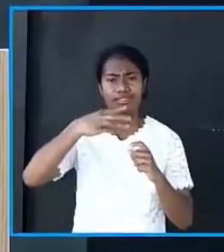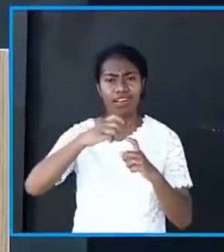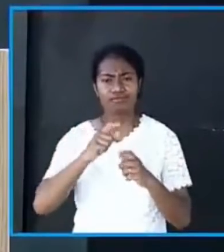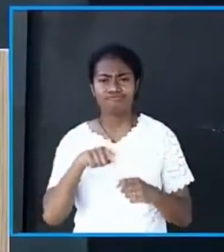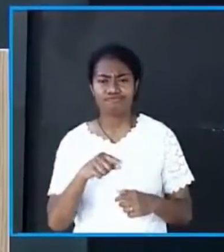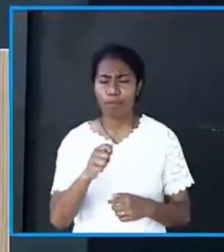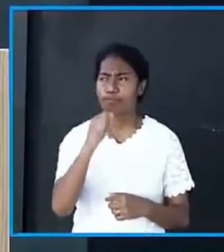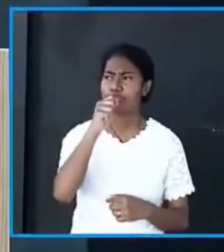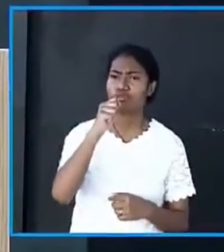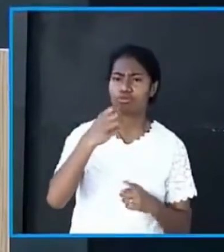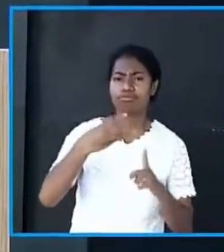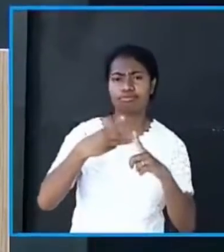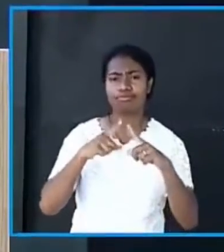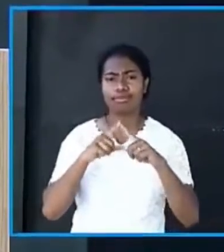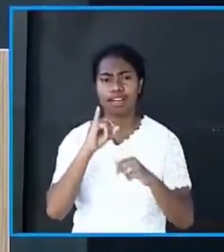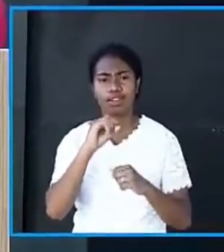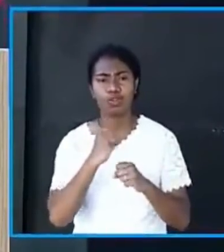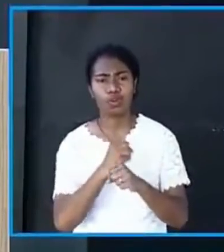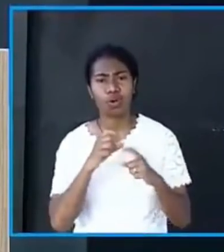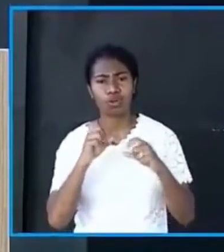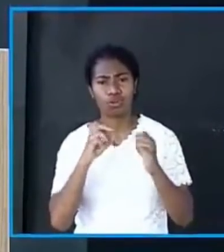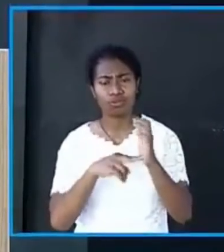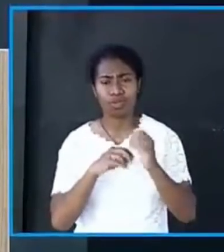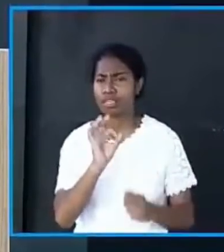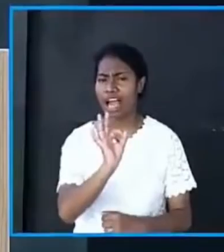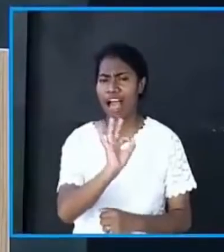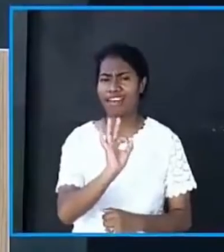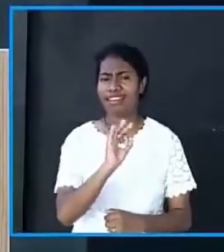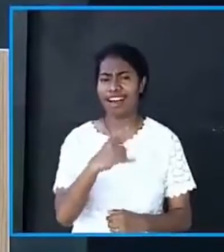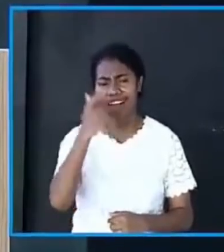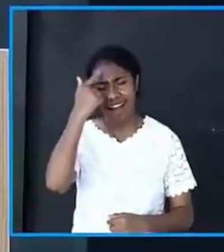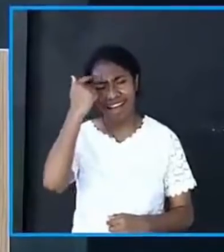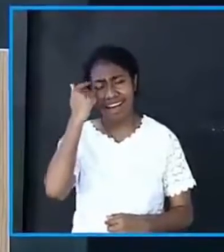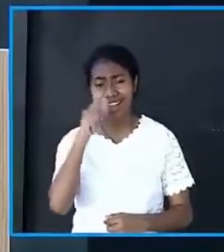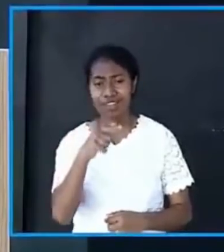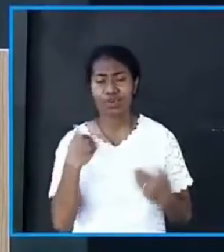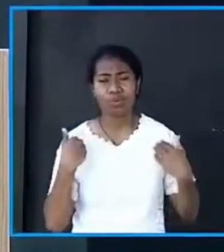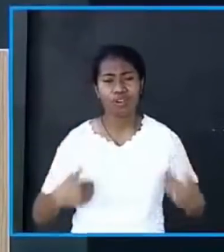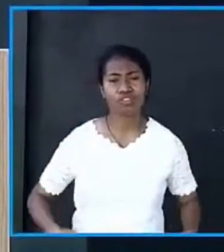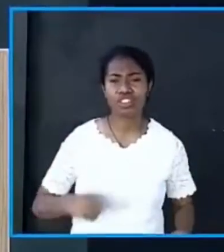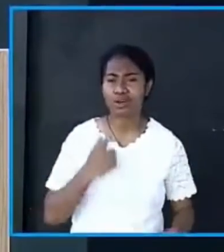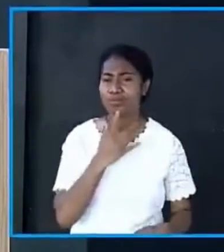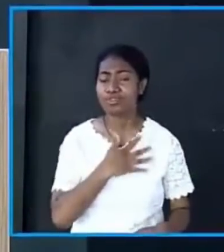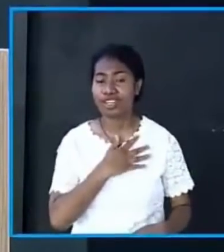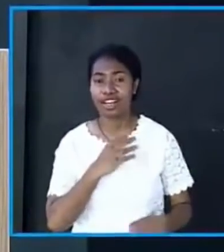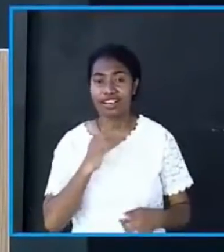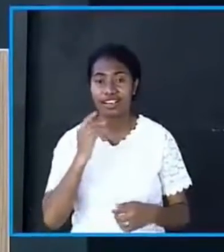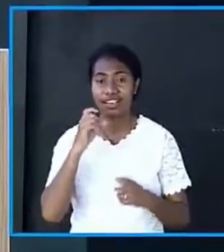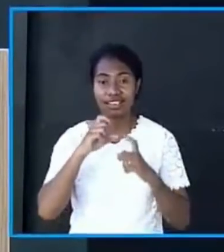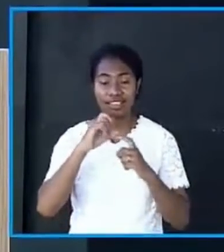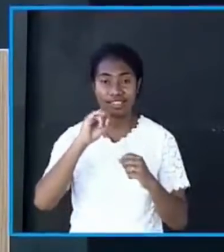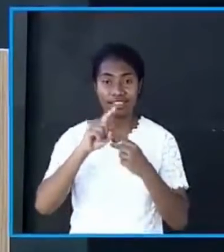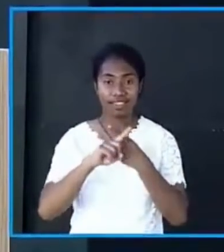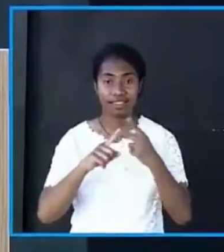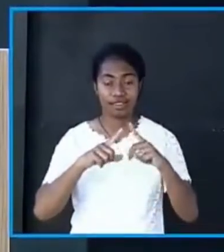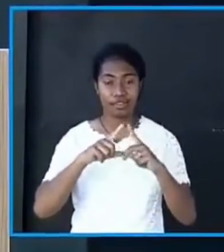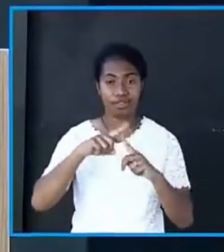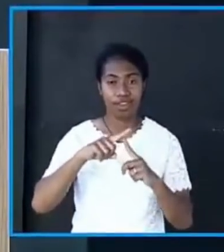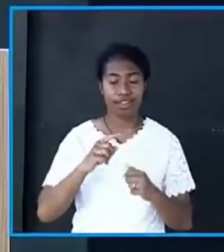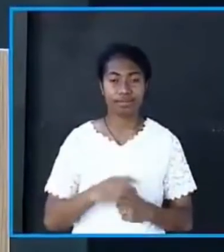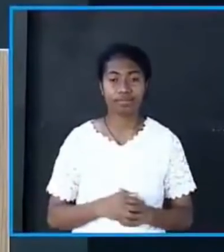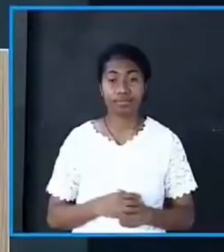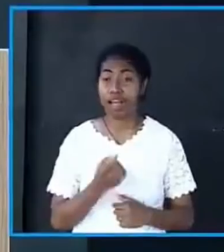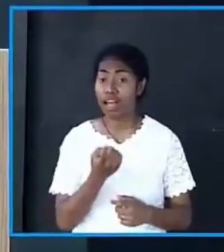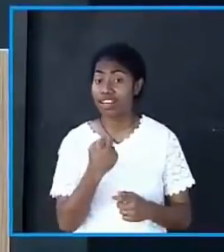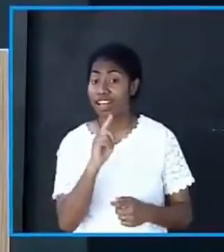manusia nah Karena itulah manusia punya sifat kekekalan Hai tadi